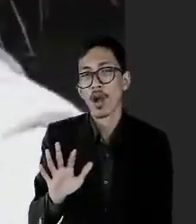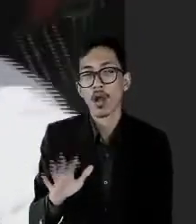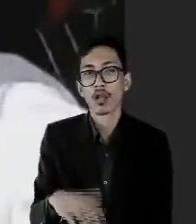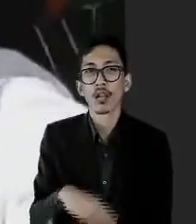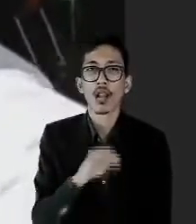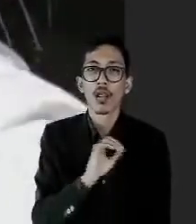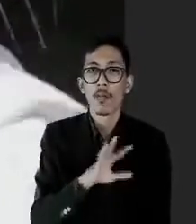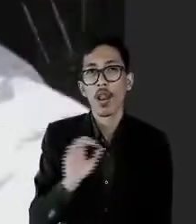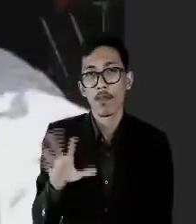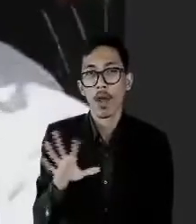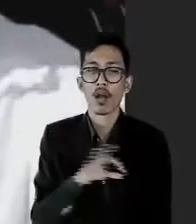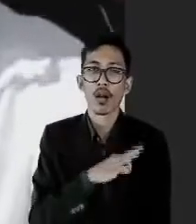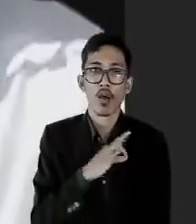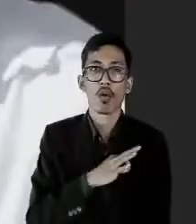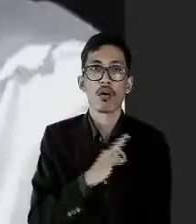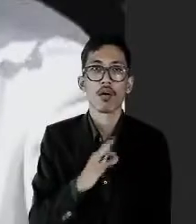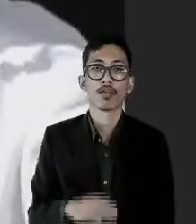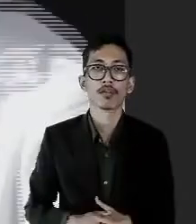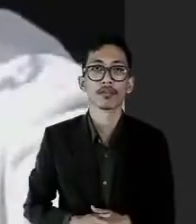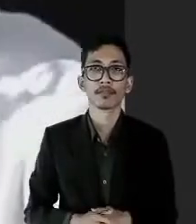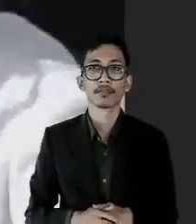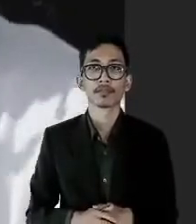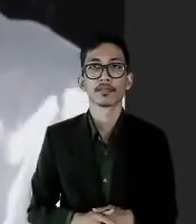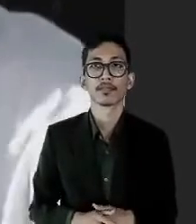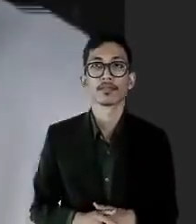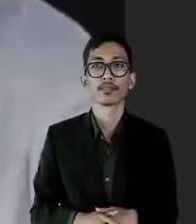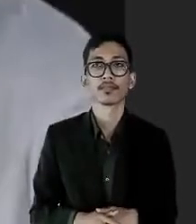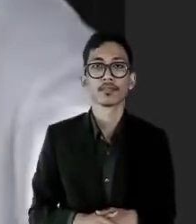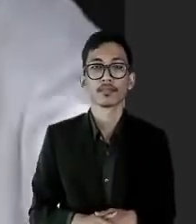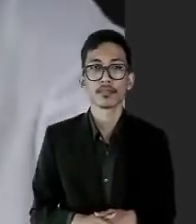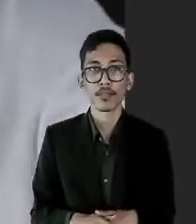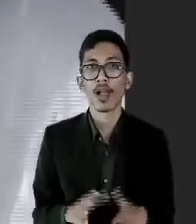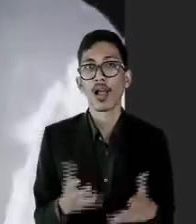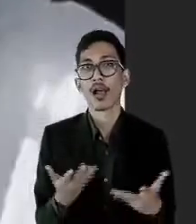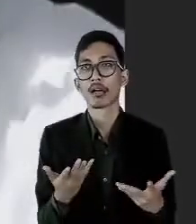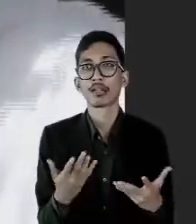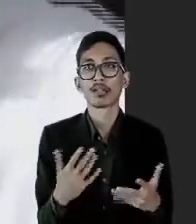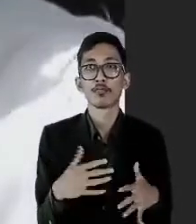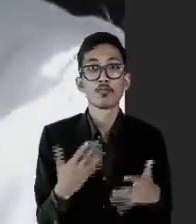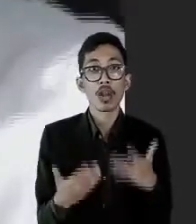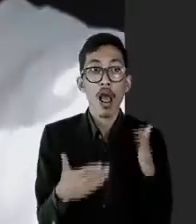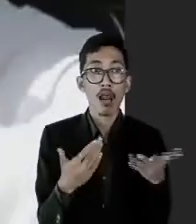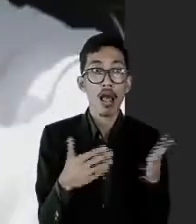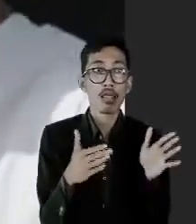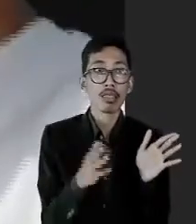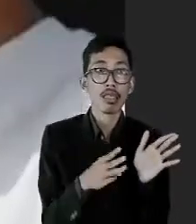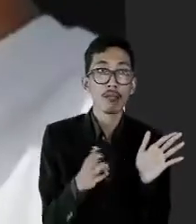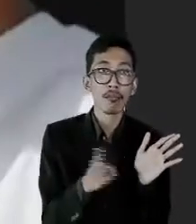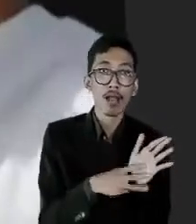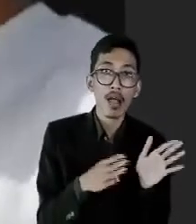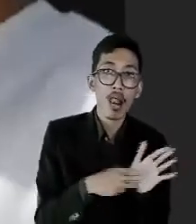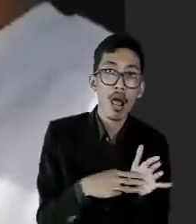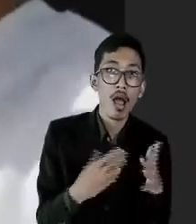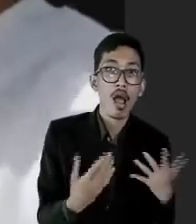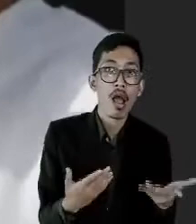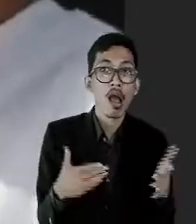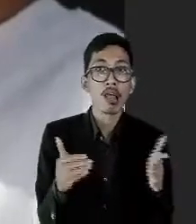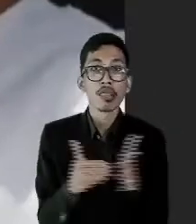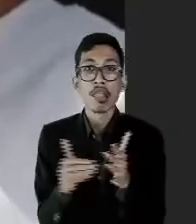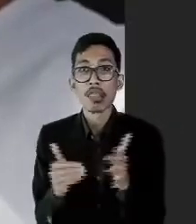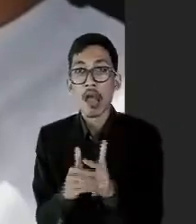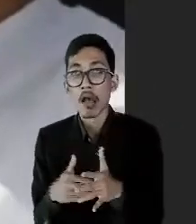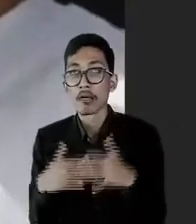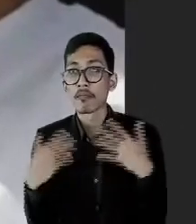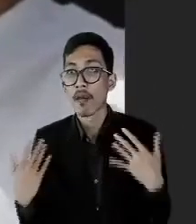Lagi ya. Oke, mungkin bisa diceritakan ya Pak, tantangan-tantangan untuk mengedukasi warga gitu. Kemudian ya di kesulitan-kesulitan